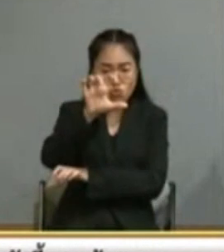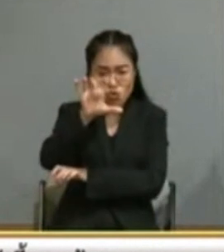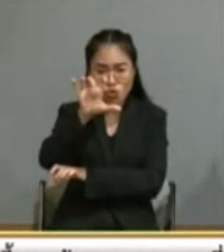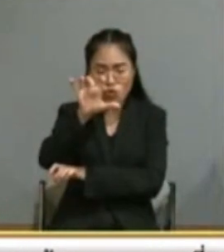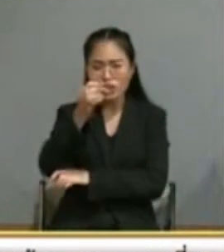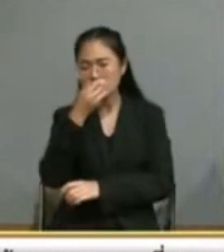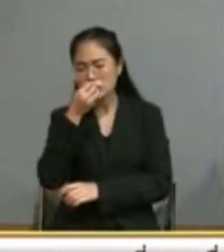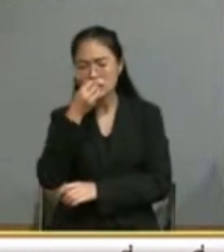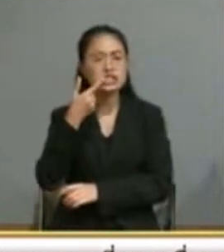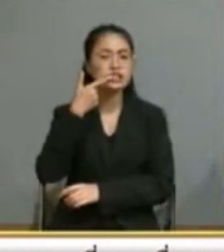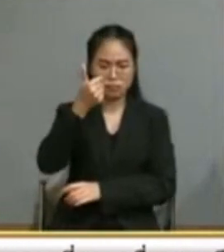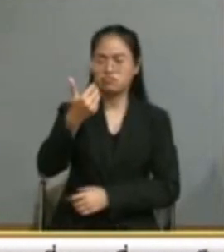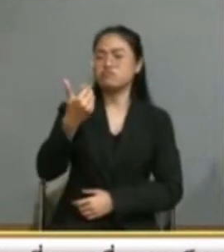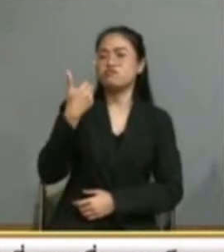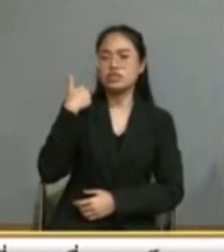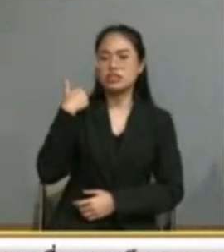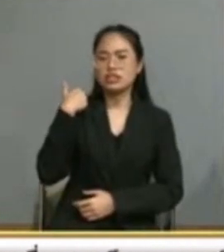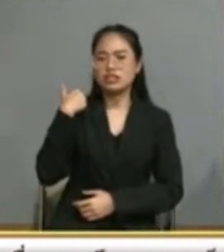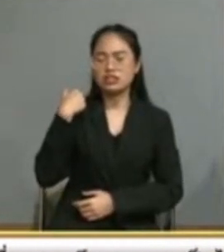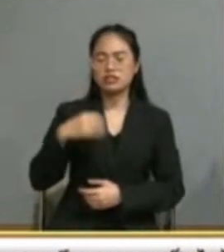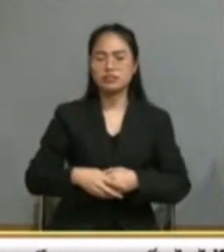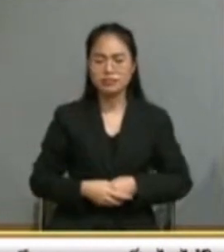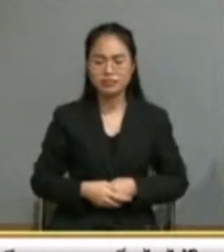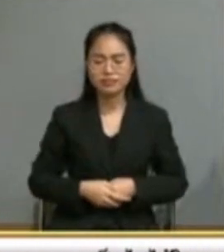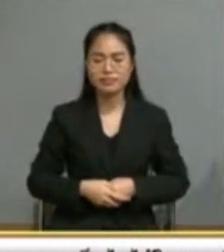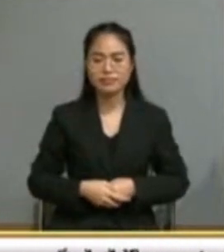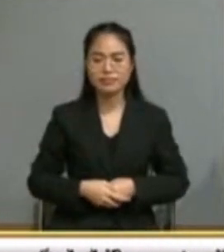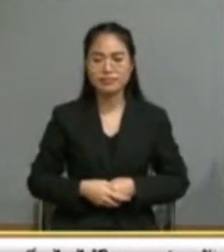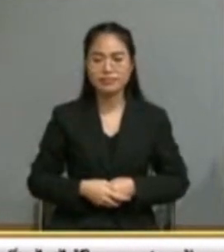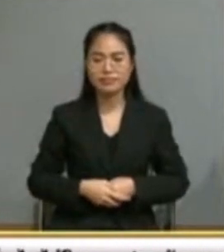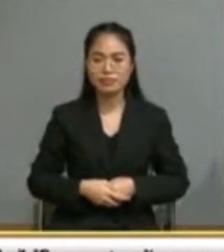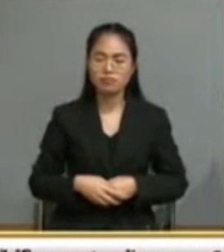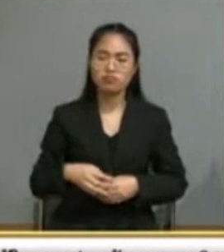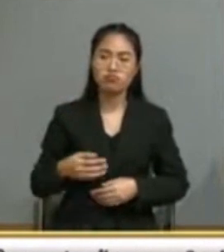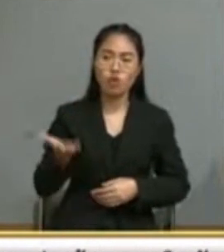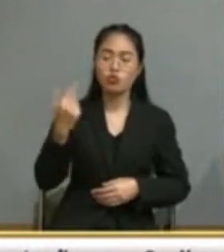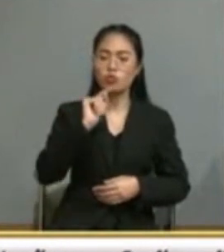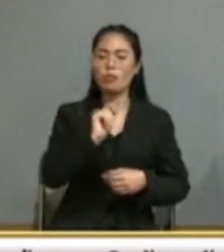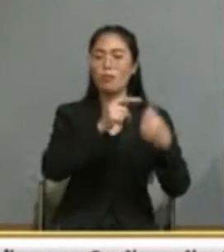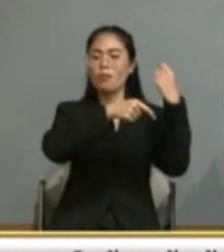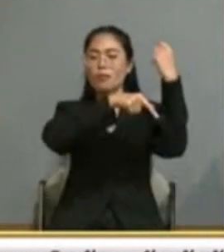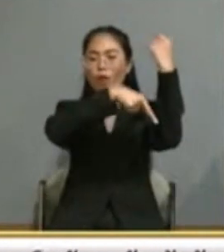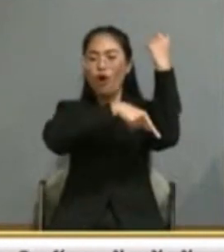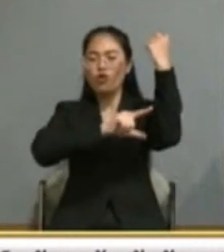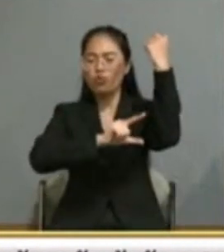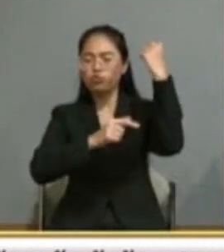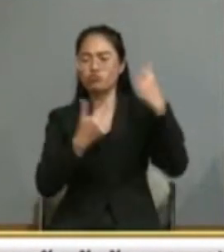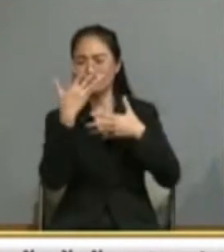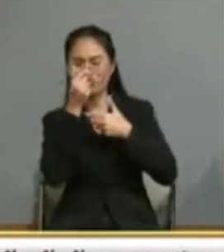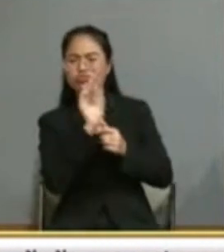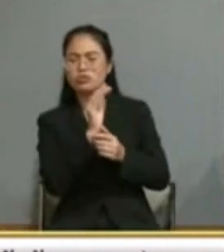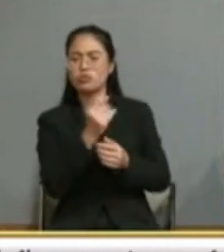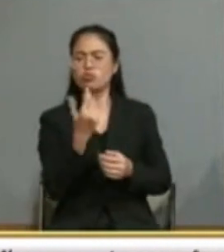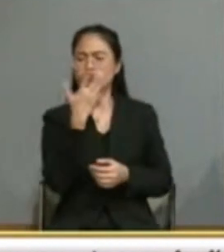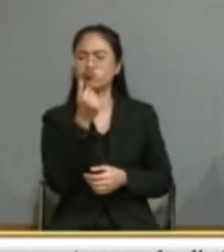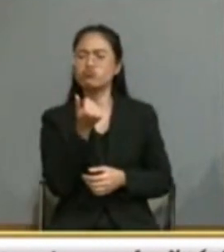วทางทuellerนศา ต้องการเข้ามาสามารถมาธานครัbl จากที่เคยถูกเรีก Beforeอะไรนาสนใจ